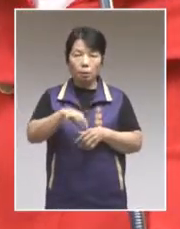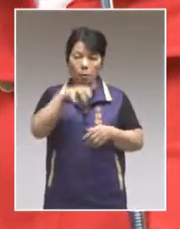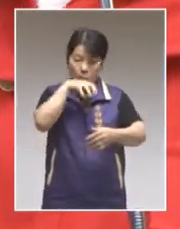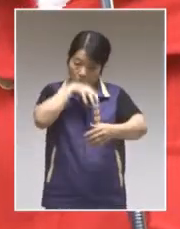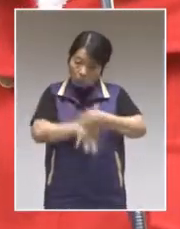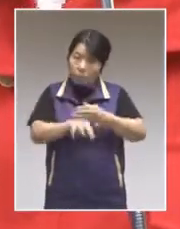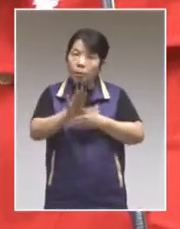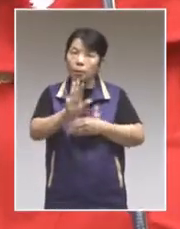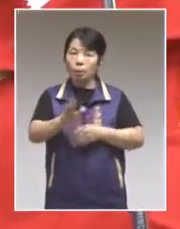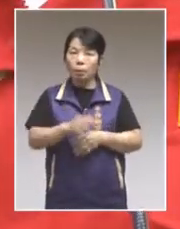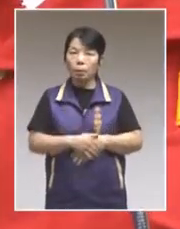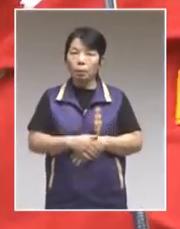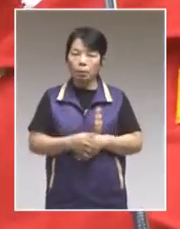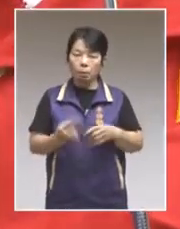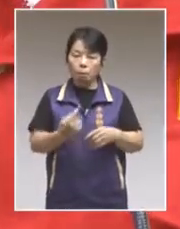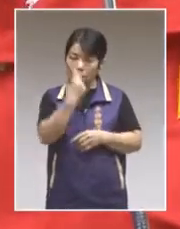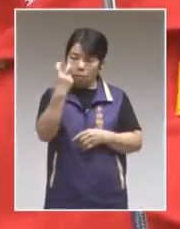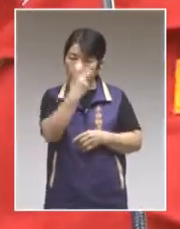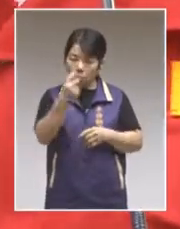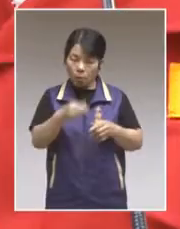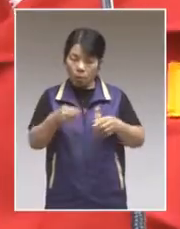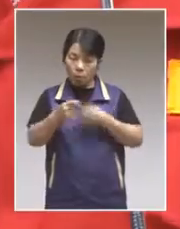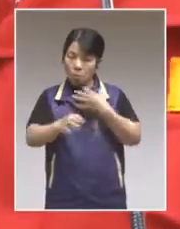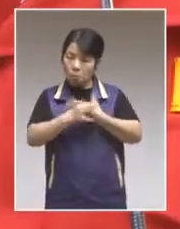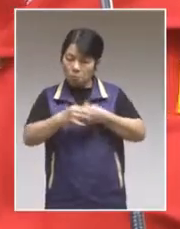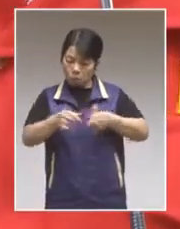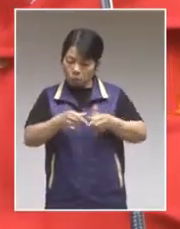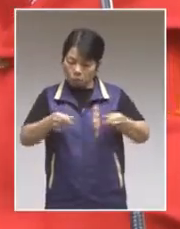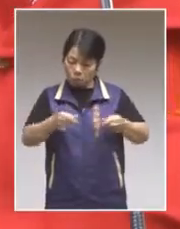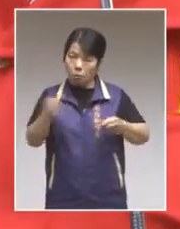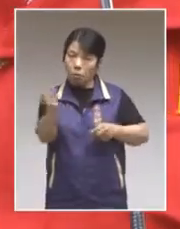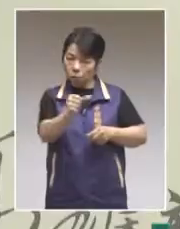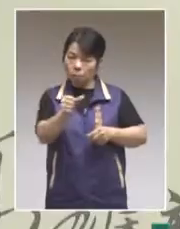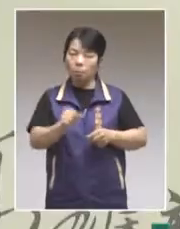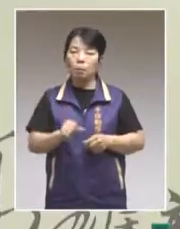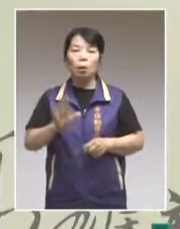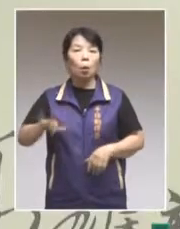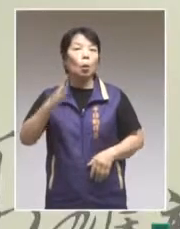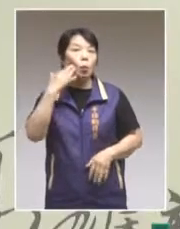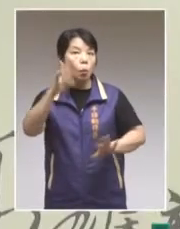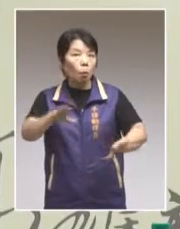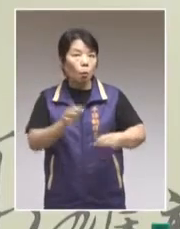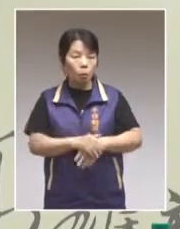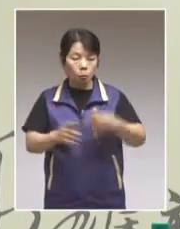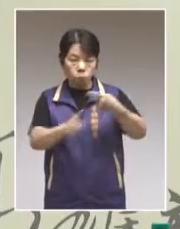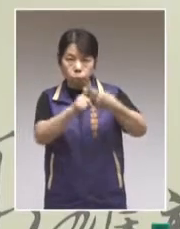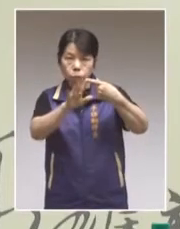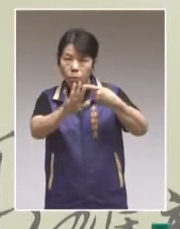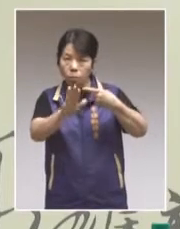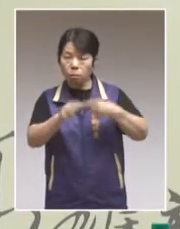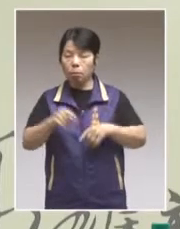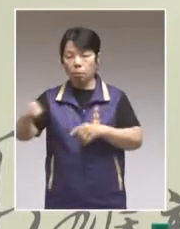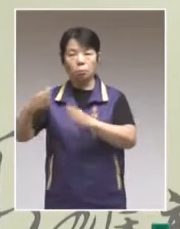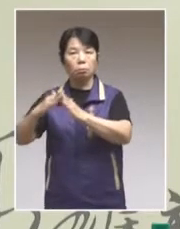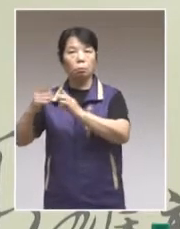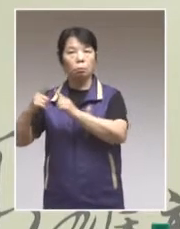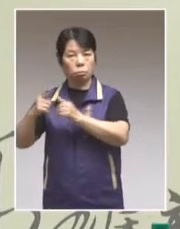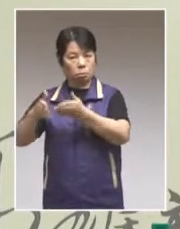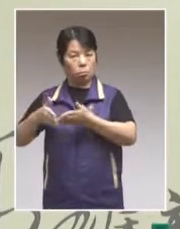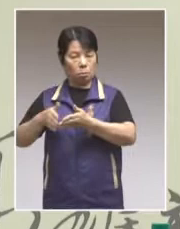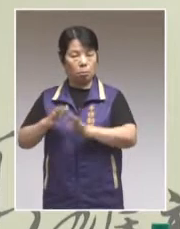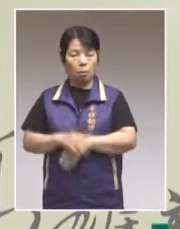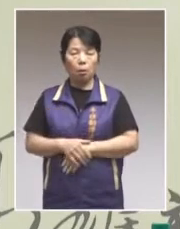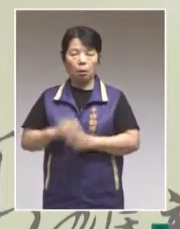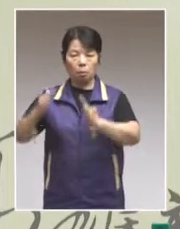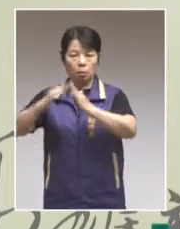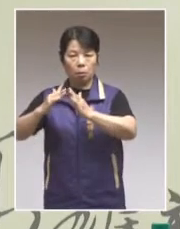的快筛试剂，意思就是讲，你即卖甲你若确诊了，恁家的厝内人爱进行居